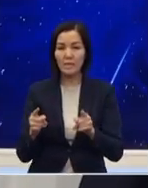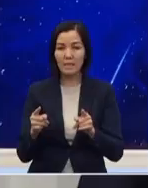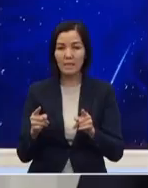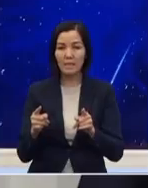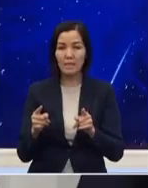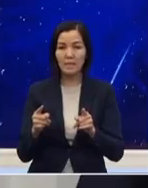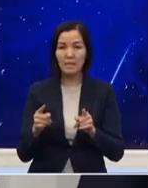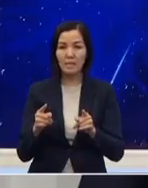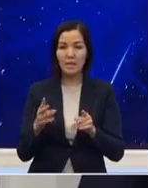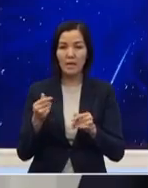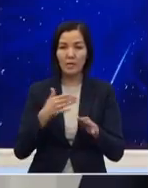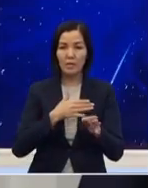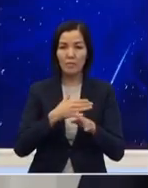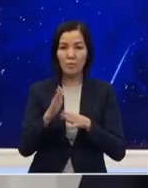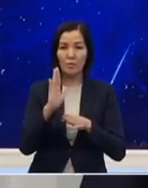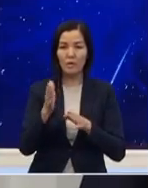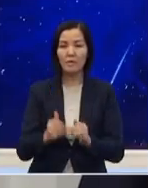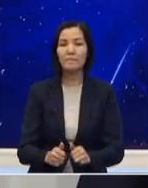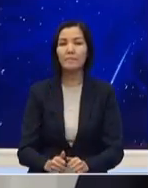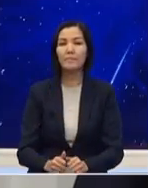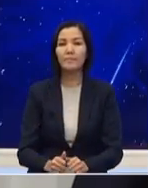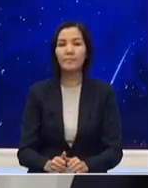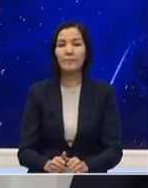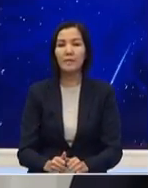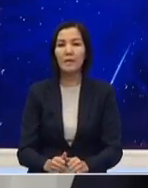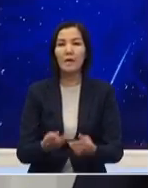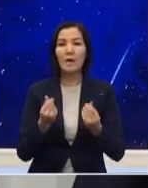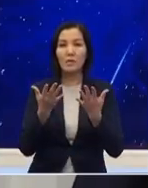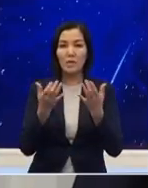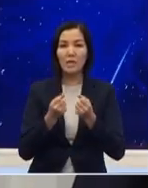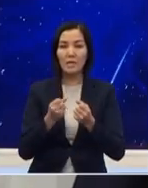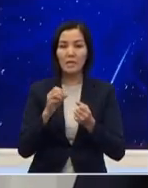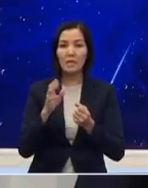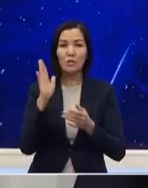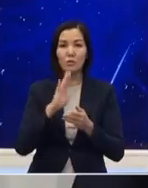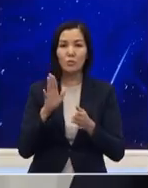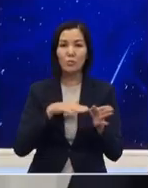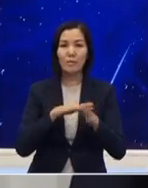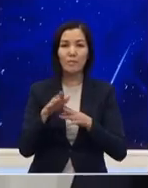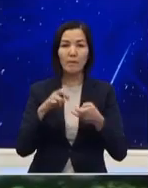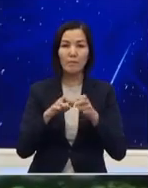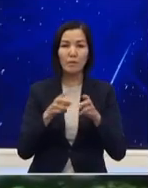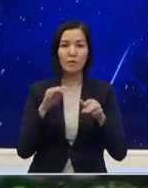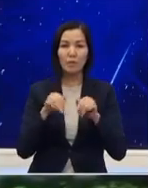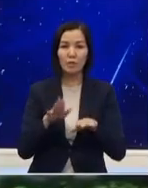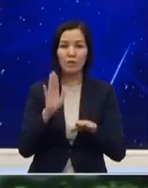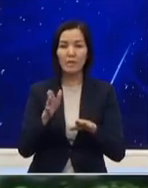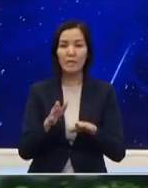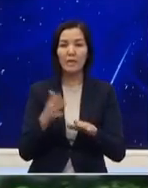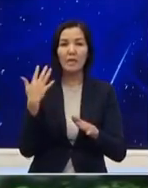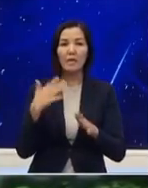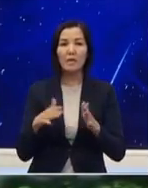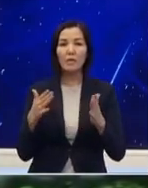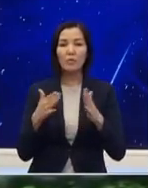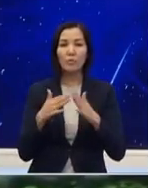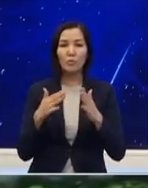төртінші кезеңіне қаражат бөлінеді. Осы қаражат бөлінгеннен кейін Сарыөзектің су мәселесі толығымен шешіледі. Биыл ауданда 50 тұрғын